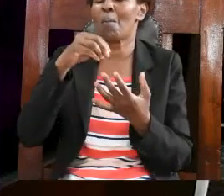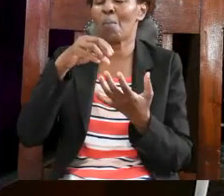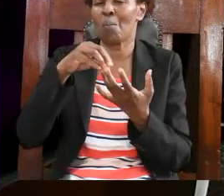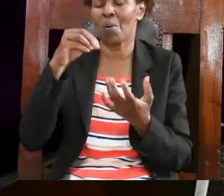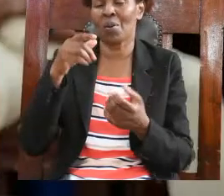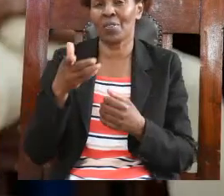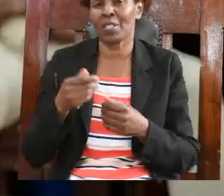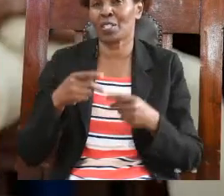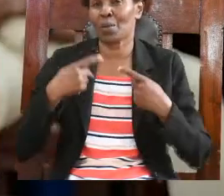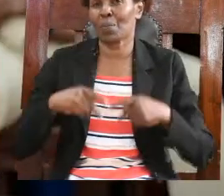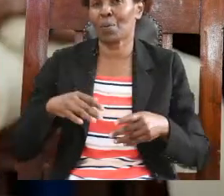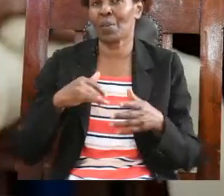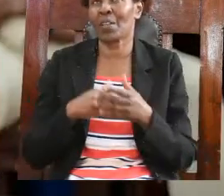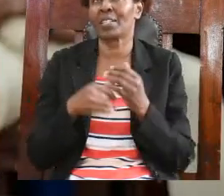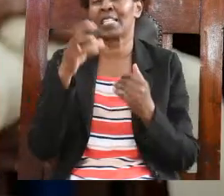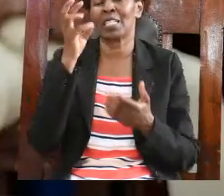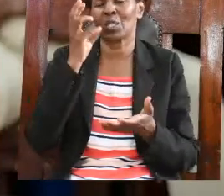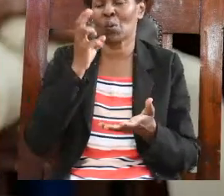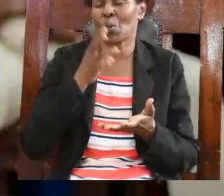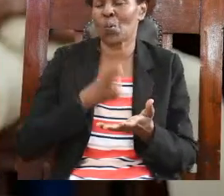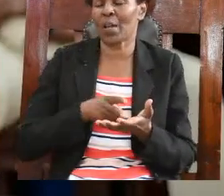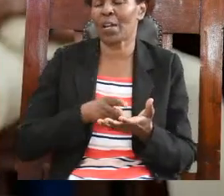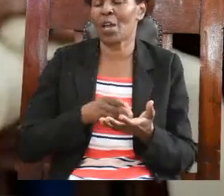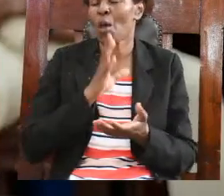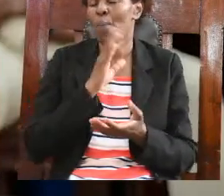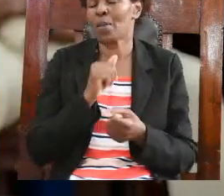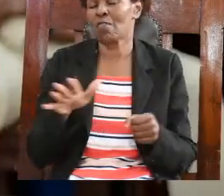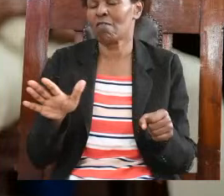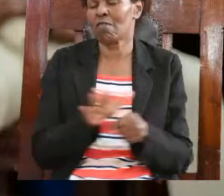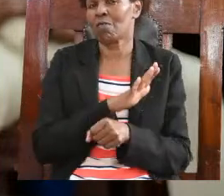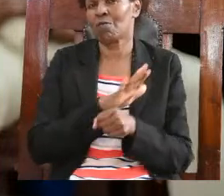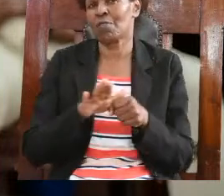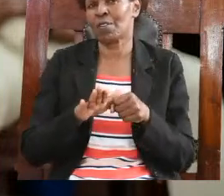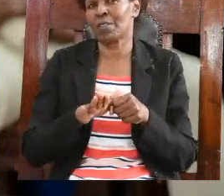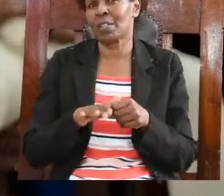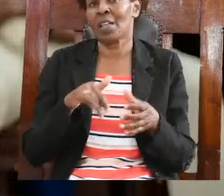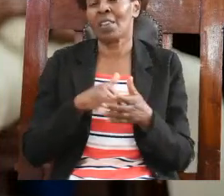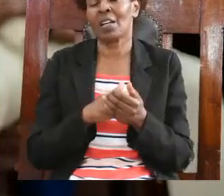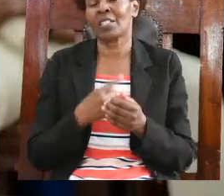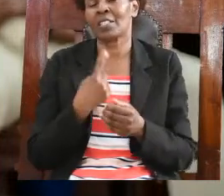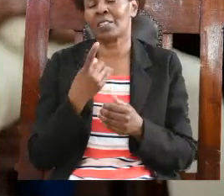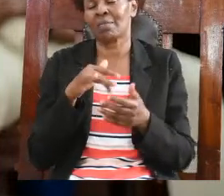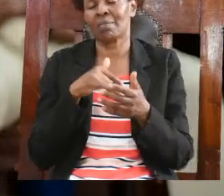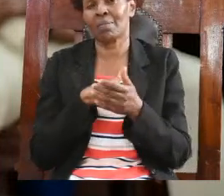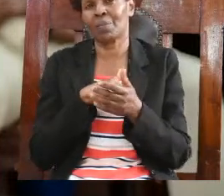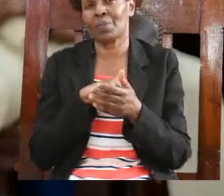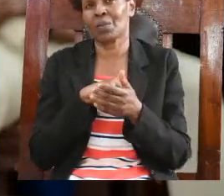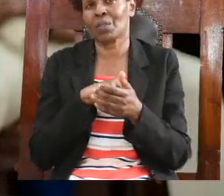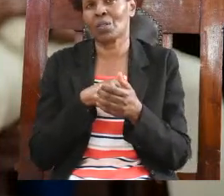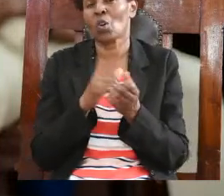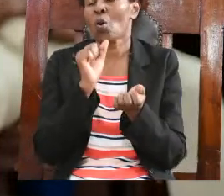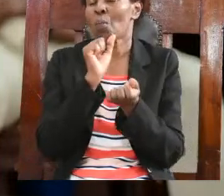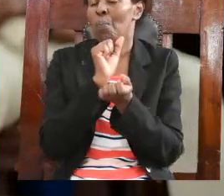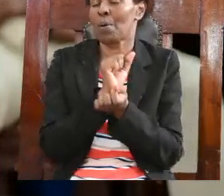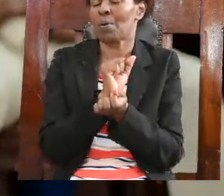ili kusudi lake Mwenyezi Mungu likatimie. Na hiyo inamaanisha ya kwamba